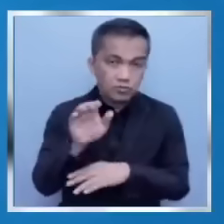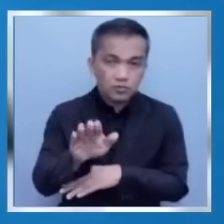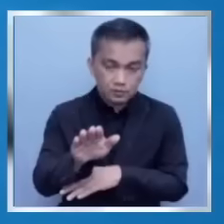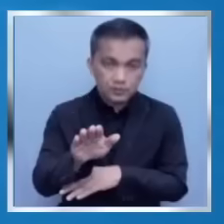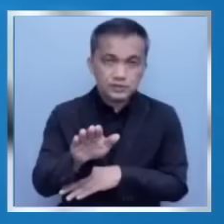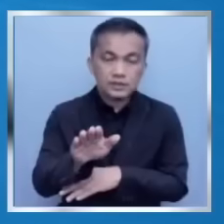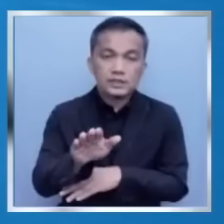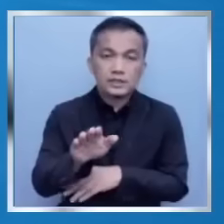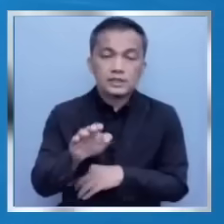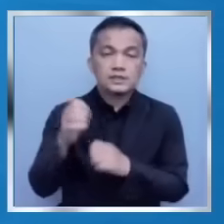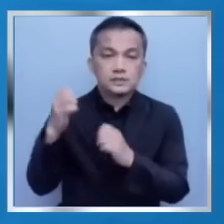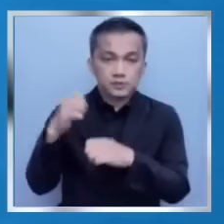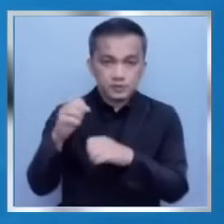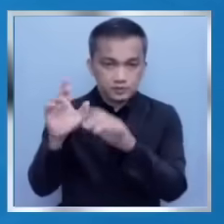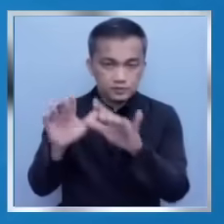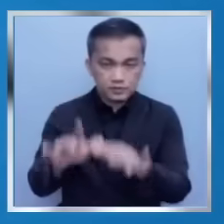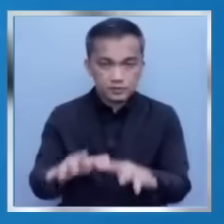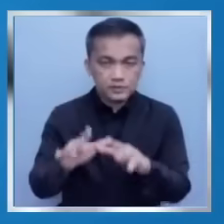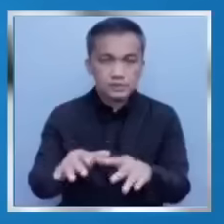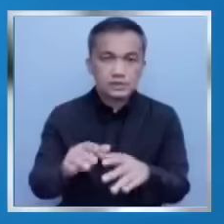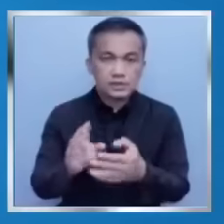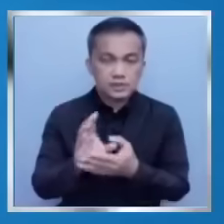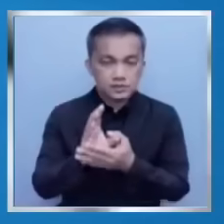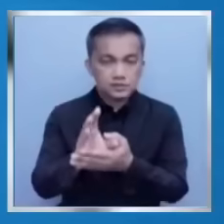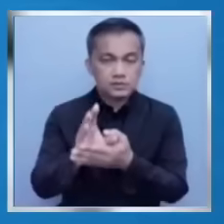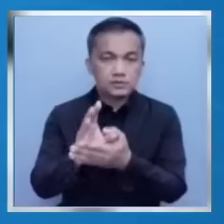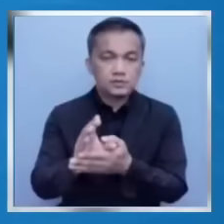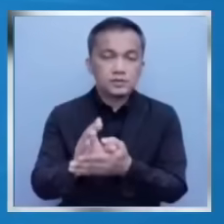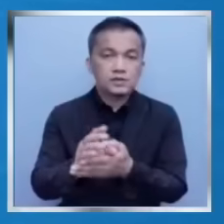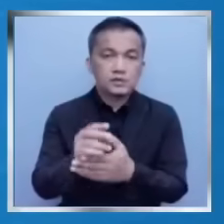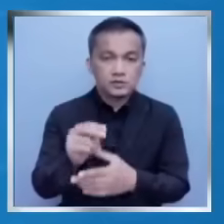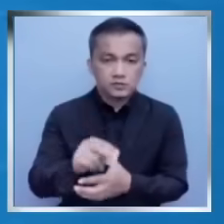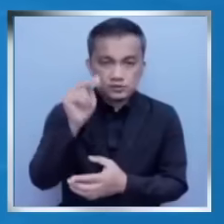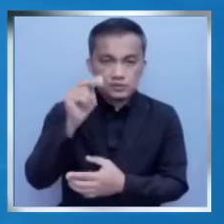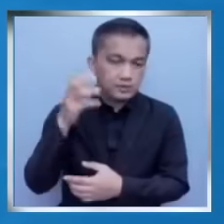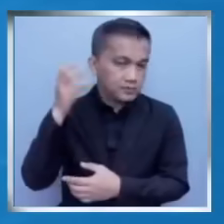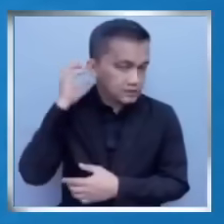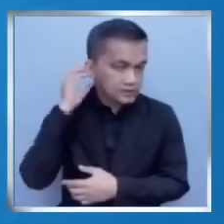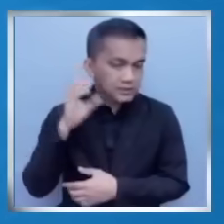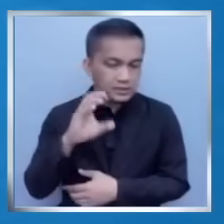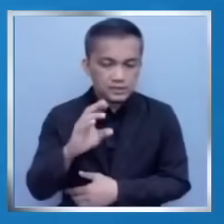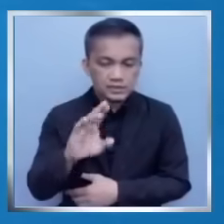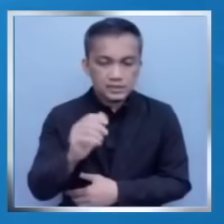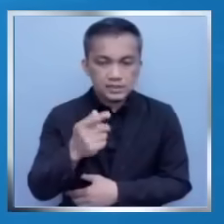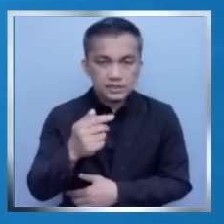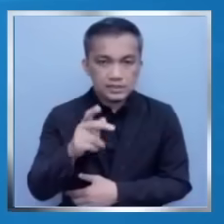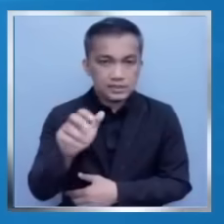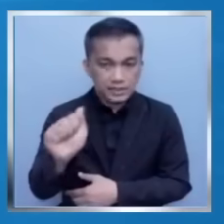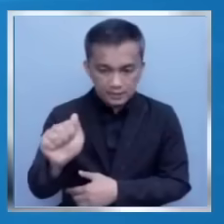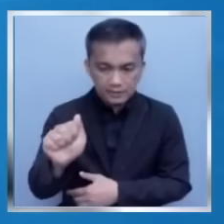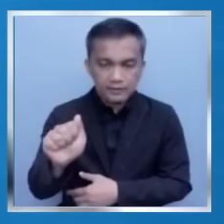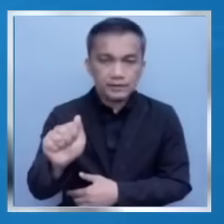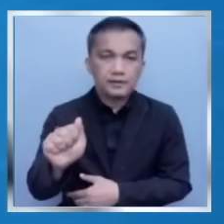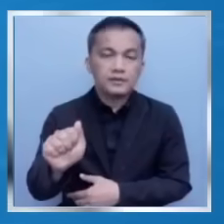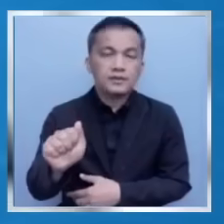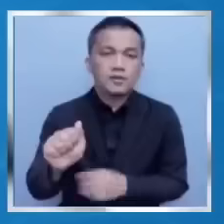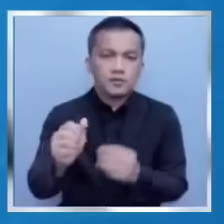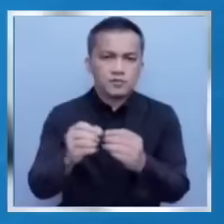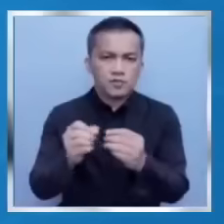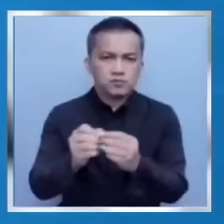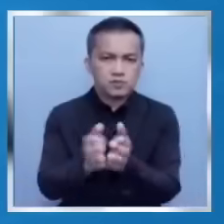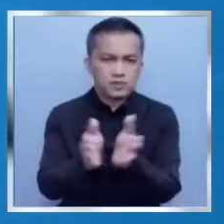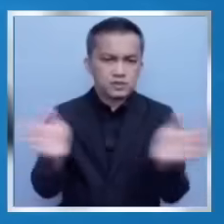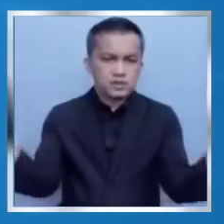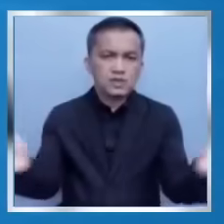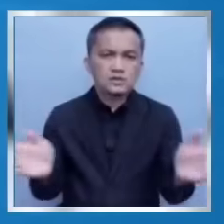sa Zamboanga Peninsula, Northern Mindanao at Caraga. Mas magiging malawak ang ulan pagdating ng